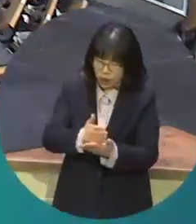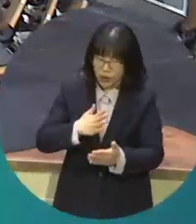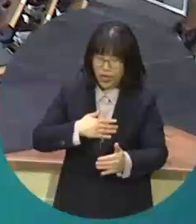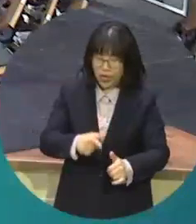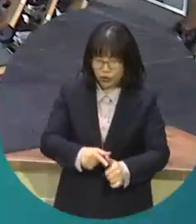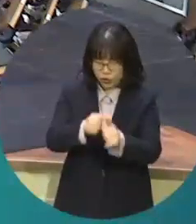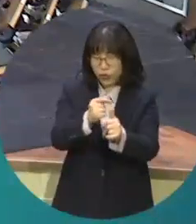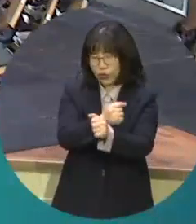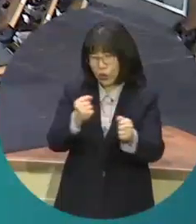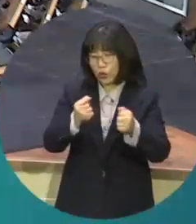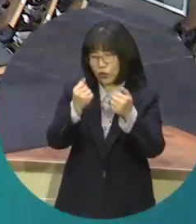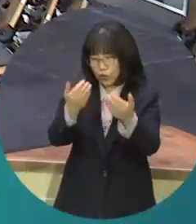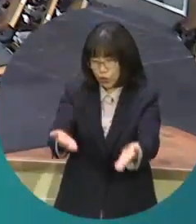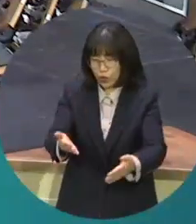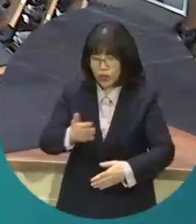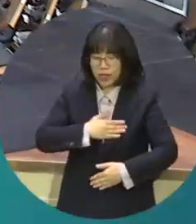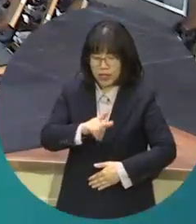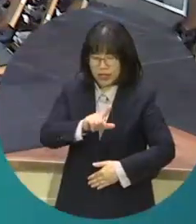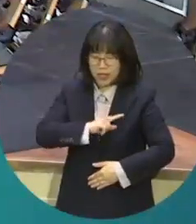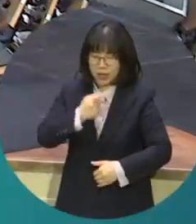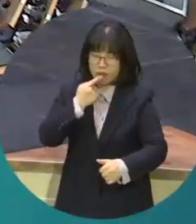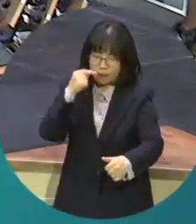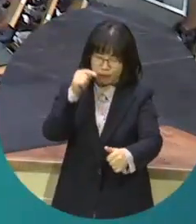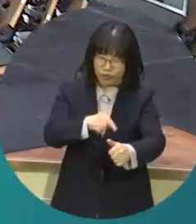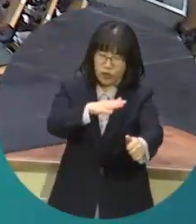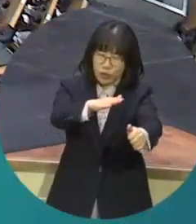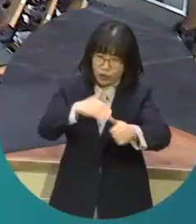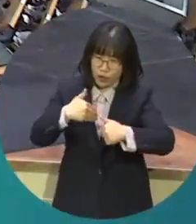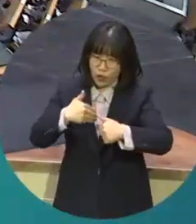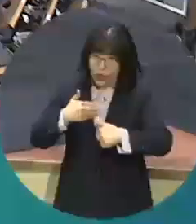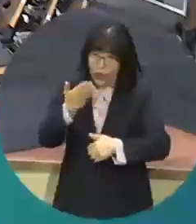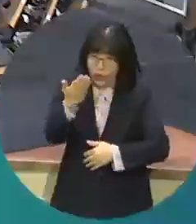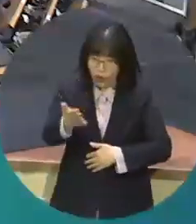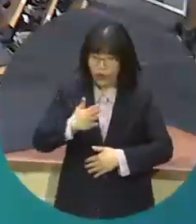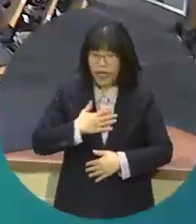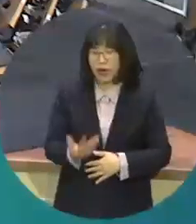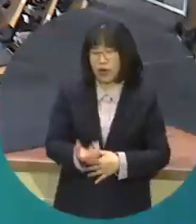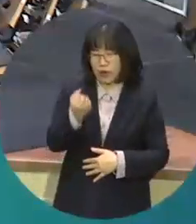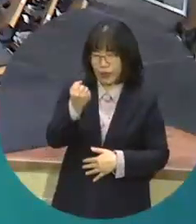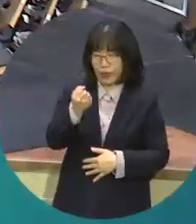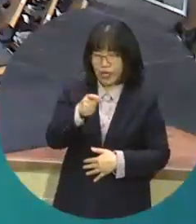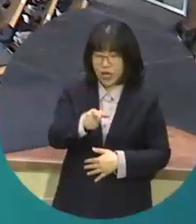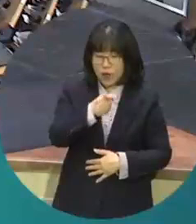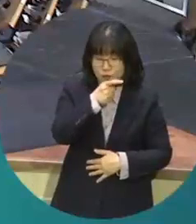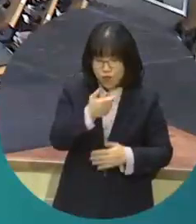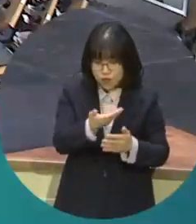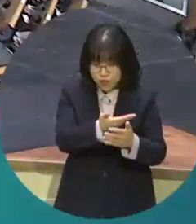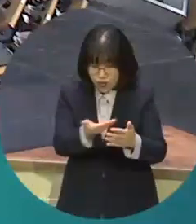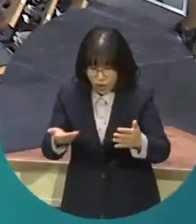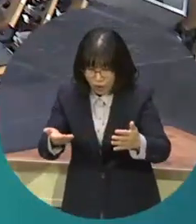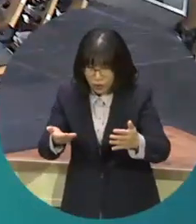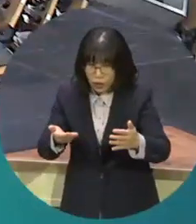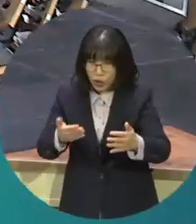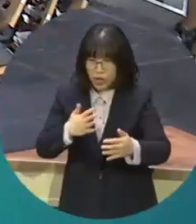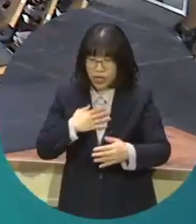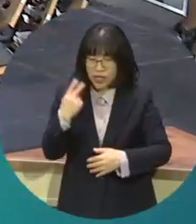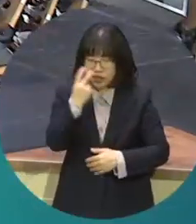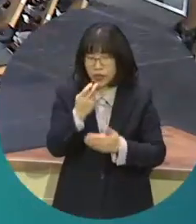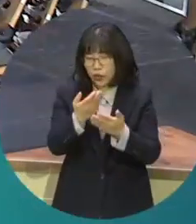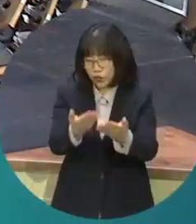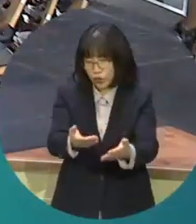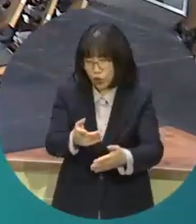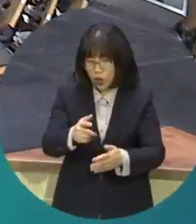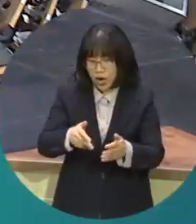구속하였고 내가 너를 지명하여 불러나니 너는 내 것이라. 너가 물 가운데로 지날 때에 내가 너와 함께 할 것이라. 강을 건널 때에 물이